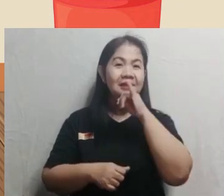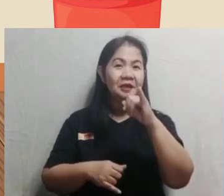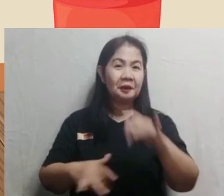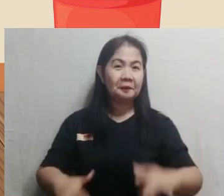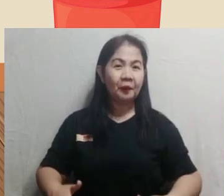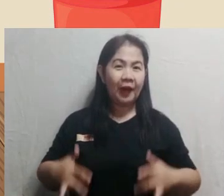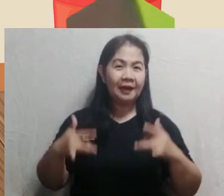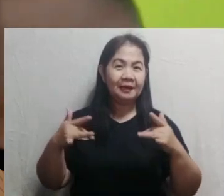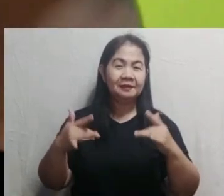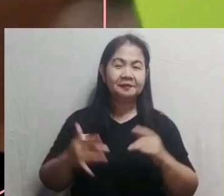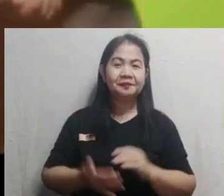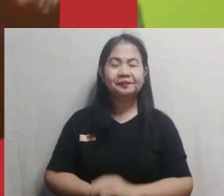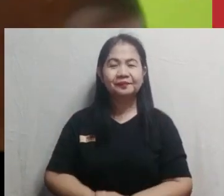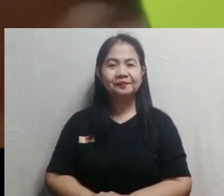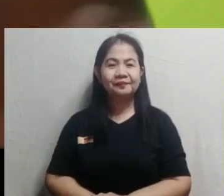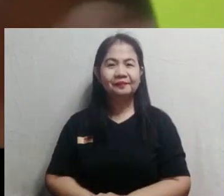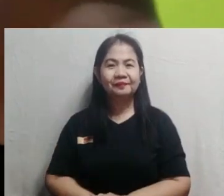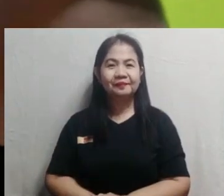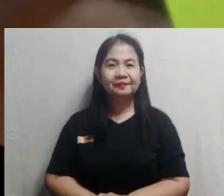buhay!